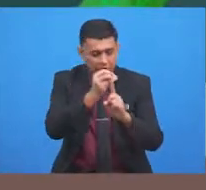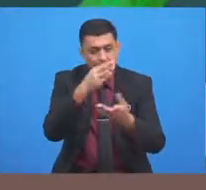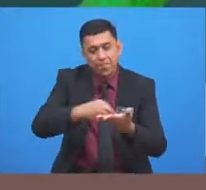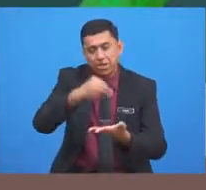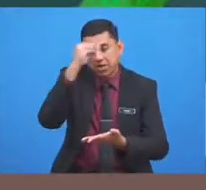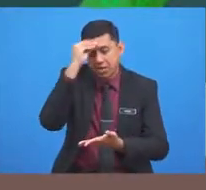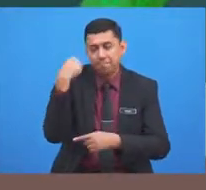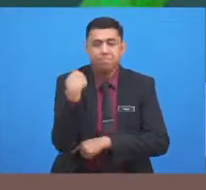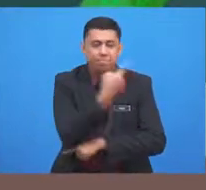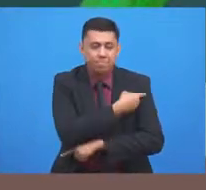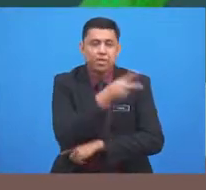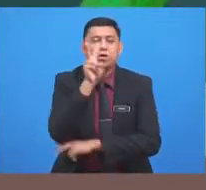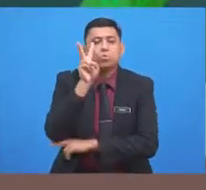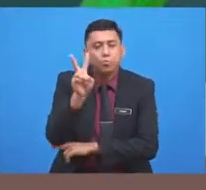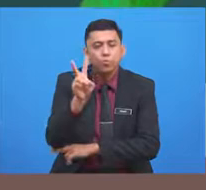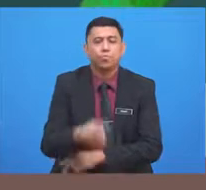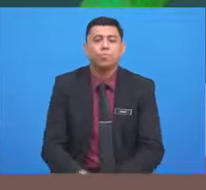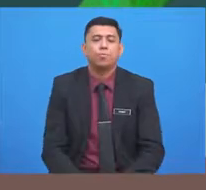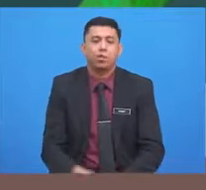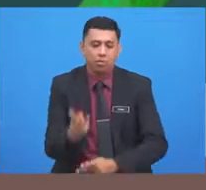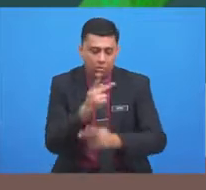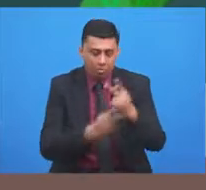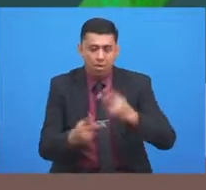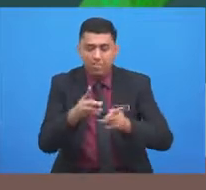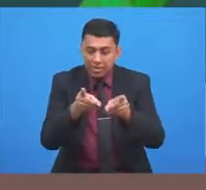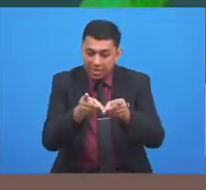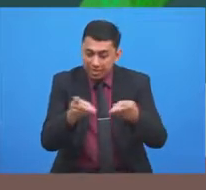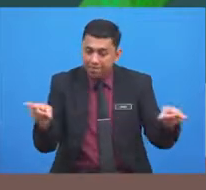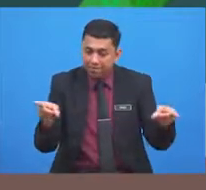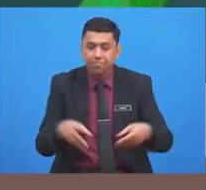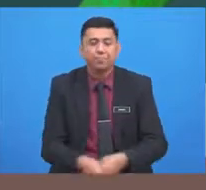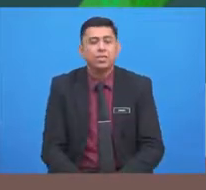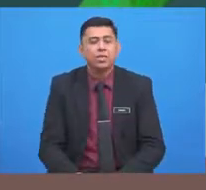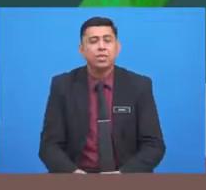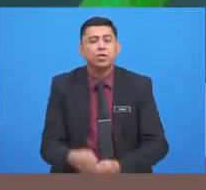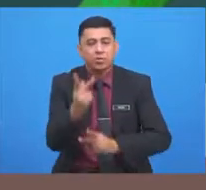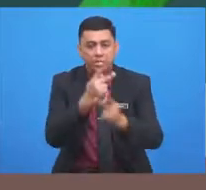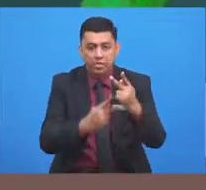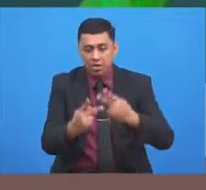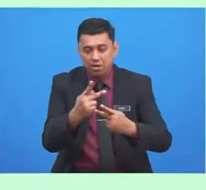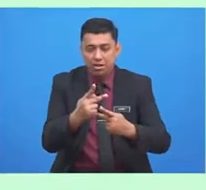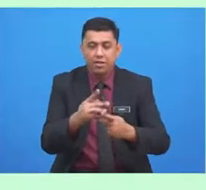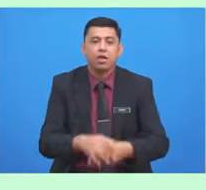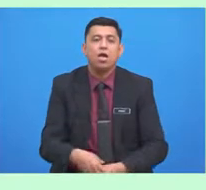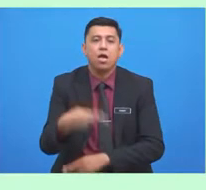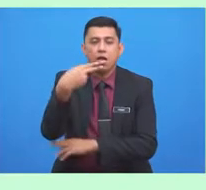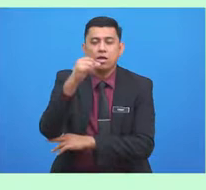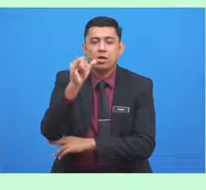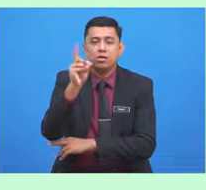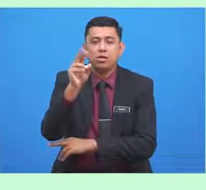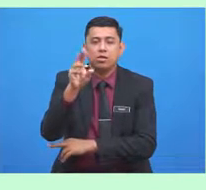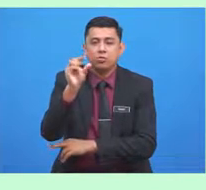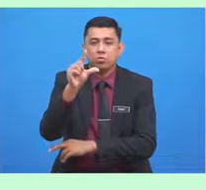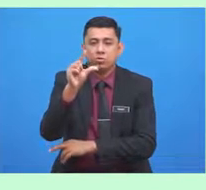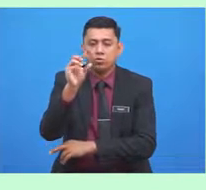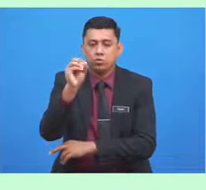kita yang kedua, iaitu proses mendata dalam kitaran hidrologi. Proses mendata